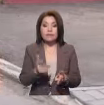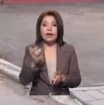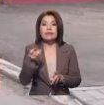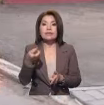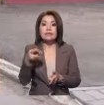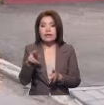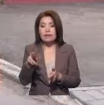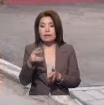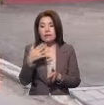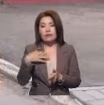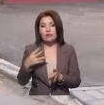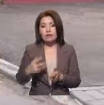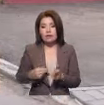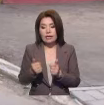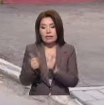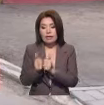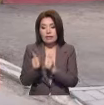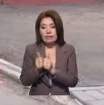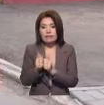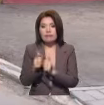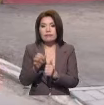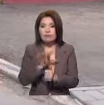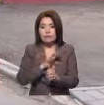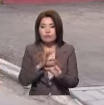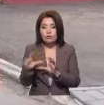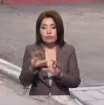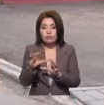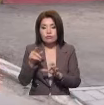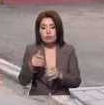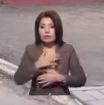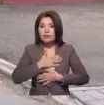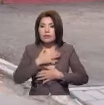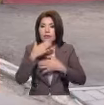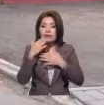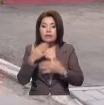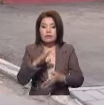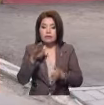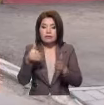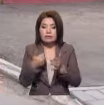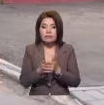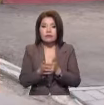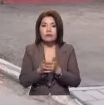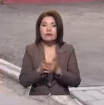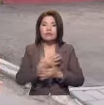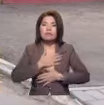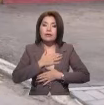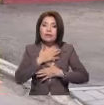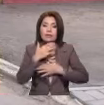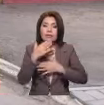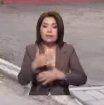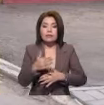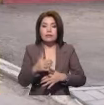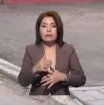дейін. Сондай, Беларстанға үлкен алғысымыз білдіреміз. Әлі күнге дейін ризашылығымыз